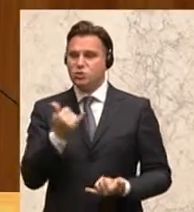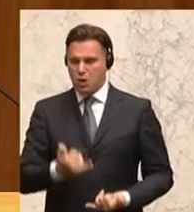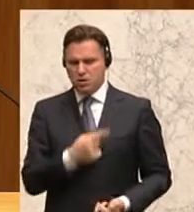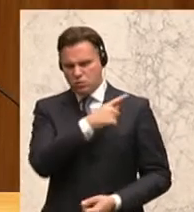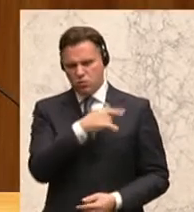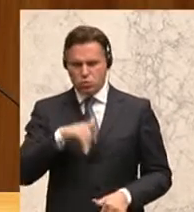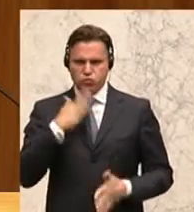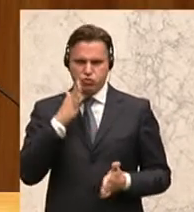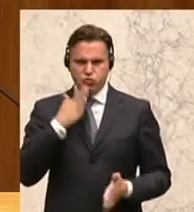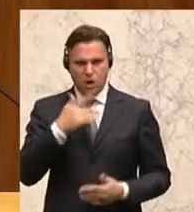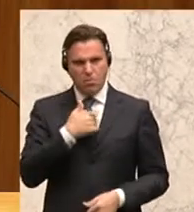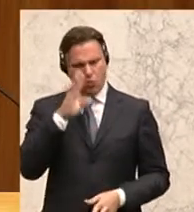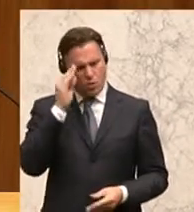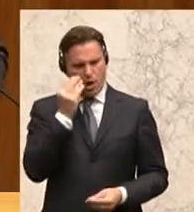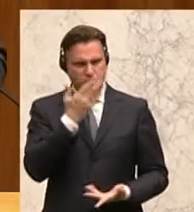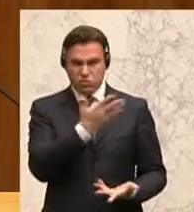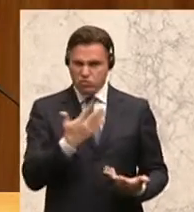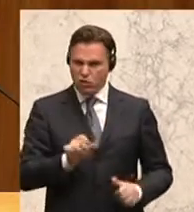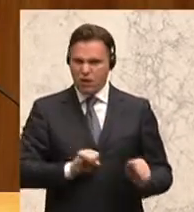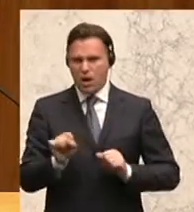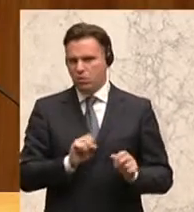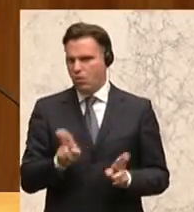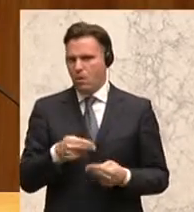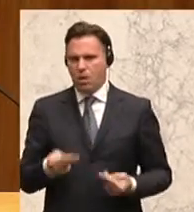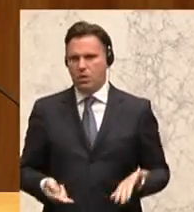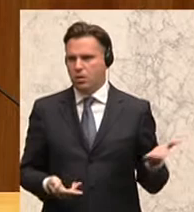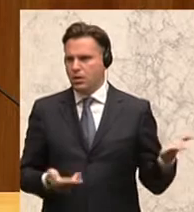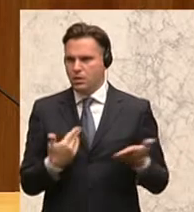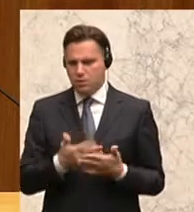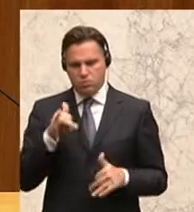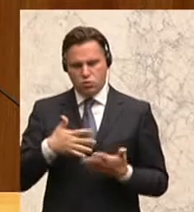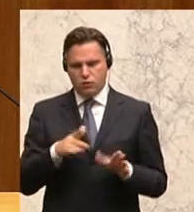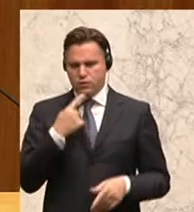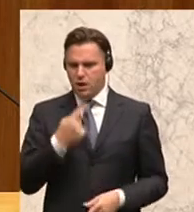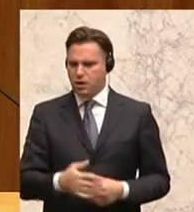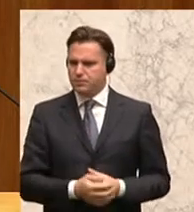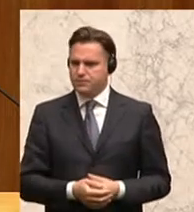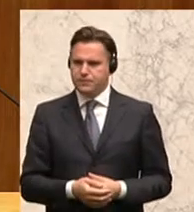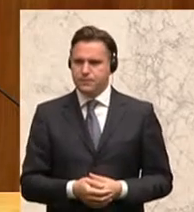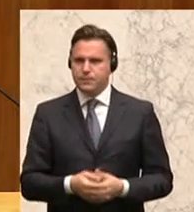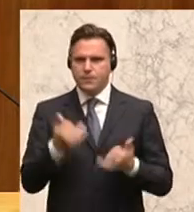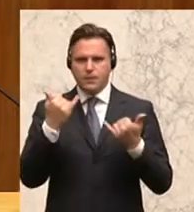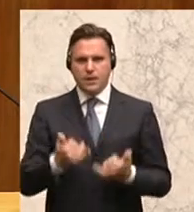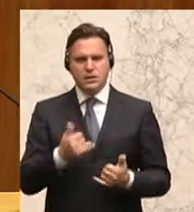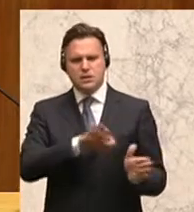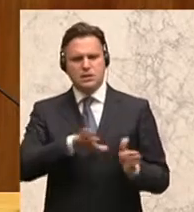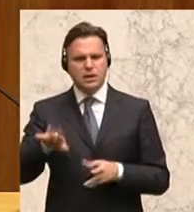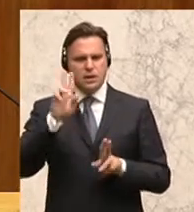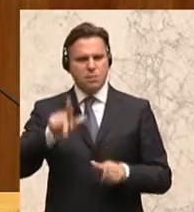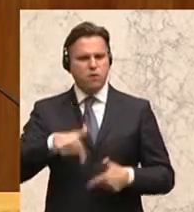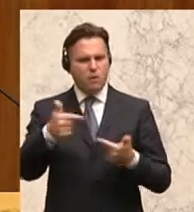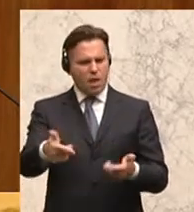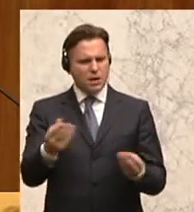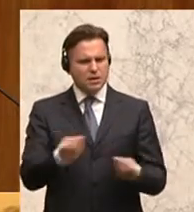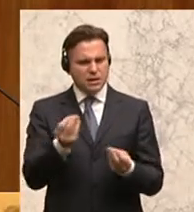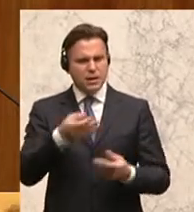wirklich unglaublich. Das ist wirklich unglaublich, das muss man wirklich sagen. Jetzt zur Vorlage selber. Meine sehr geehrten Damen und Herren,